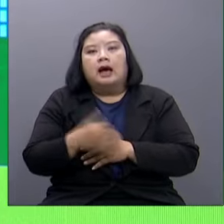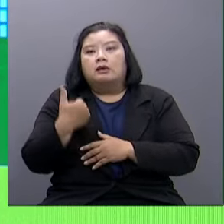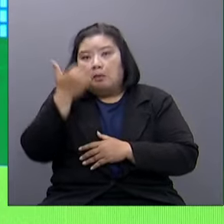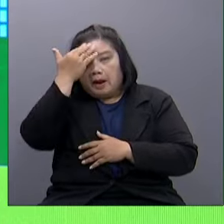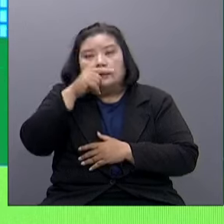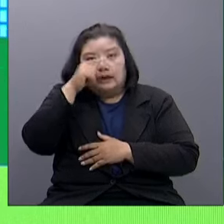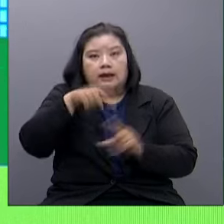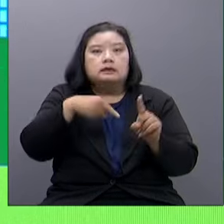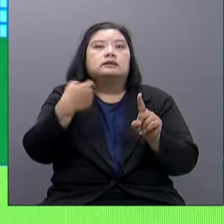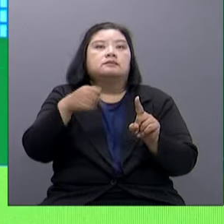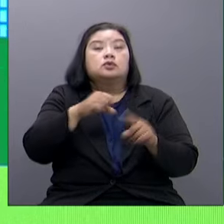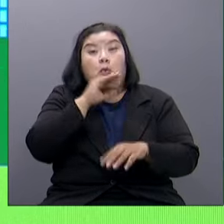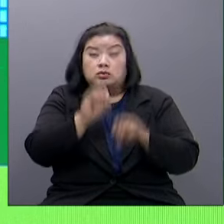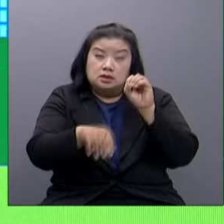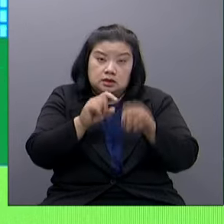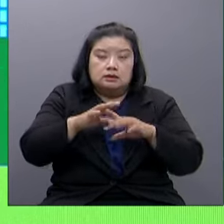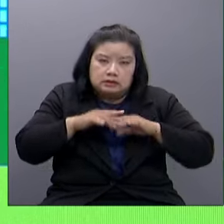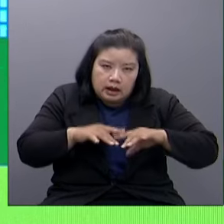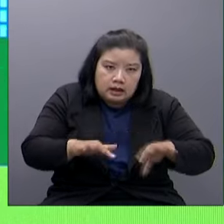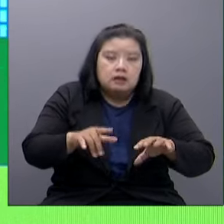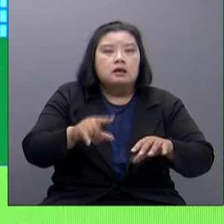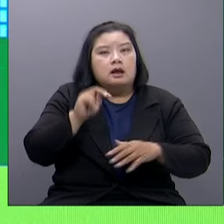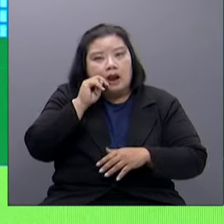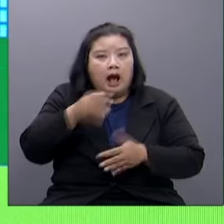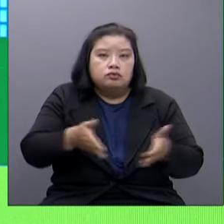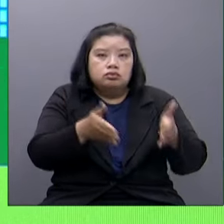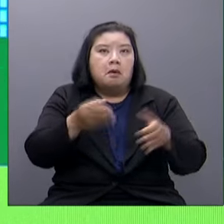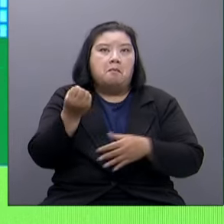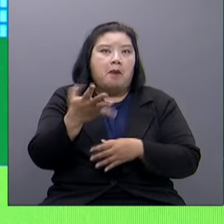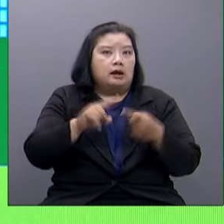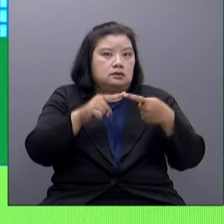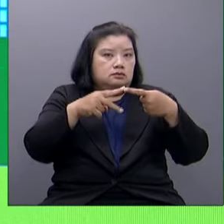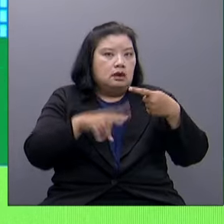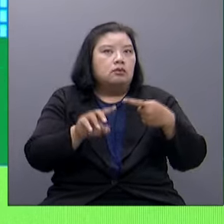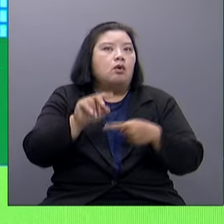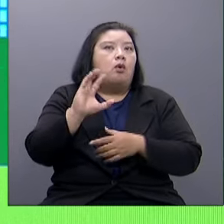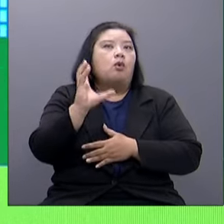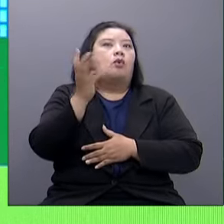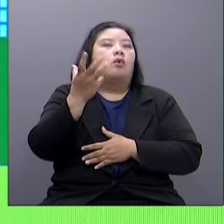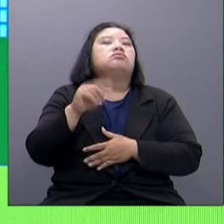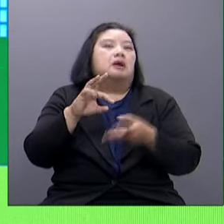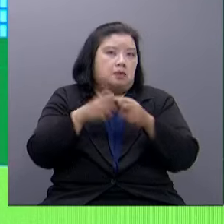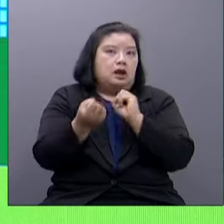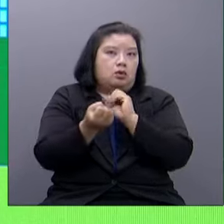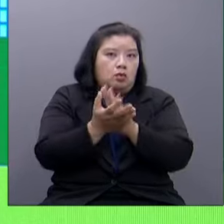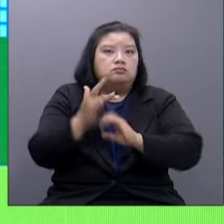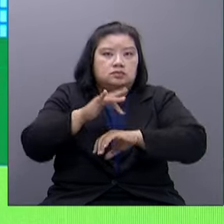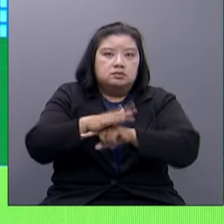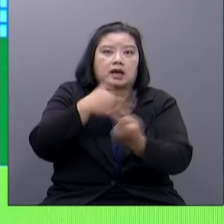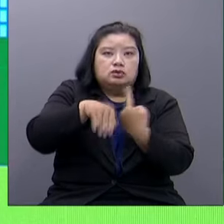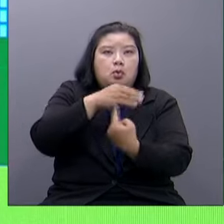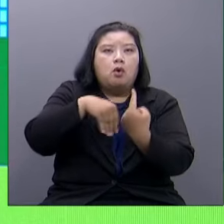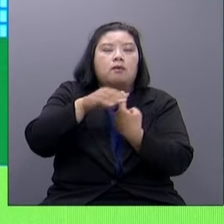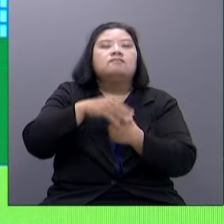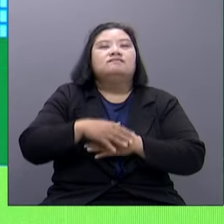ขยะหรือว่าทิ้งขยะลงในทะเลและมหาสมุทรมากที่สุดในโลกค่ะนั่นส่งผลกระทบต่อสิ่งแวดล้อมมหาศาลนะคะในท